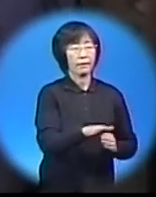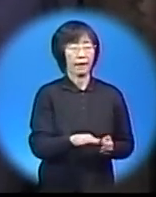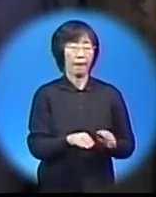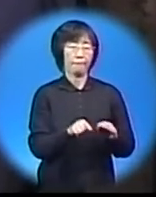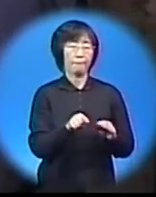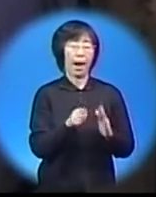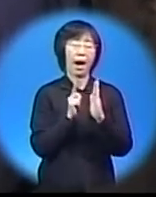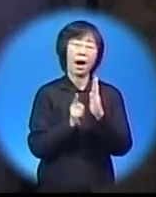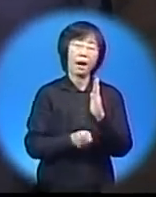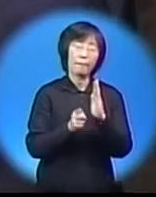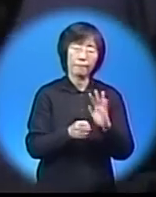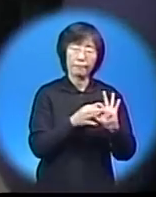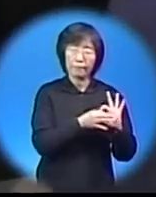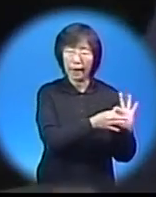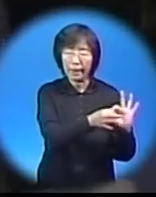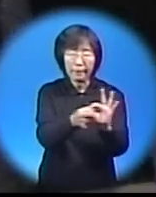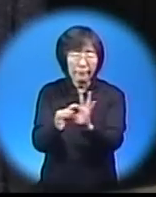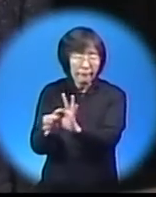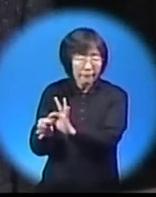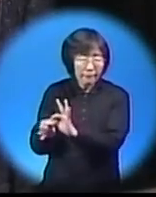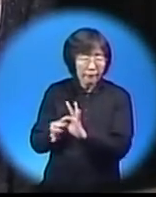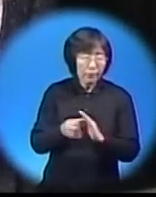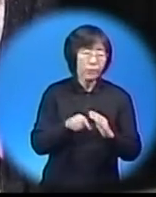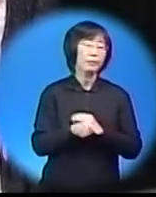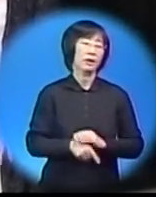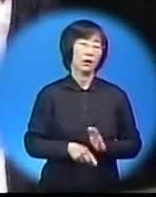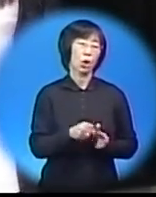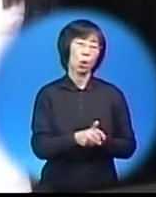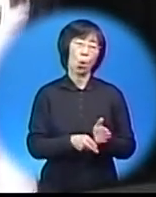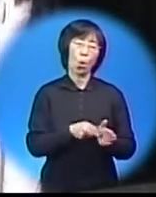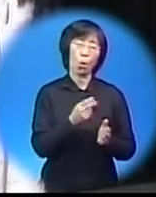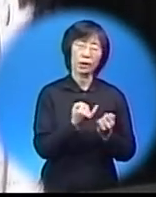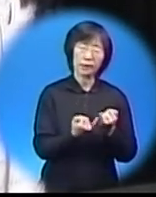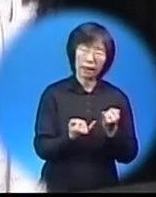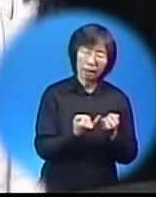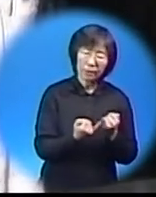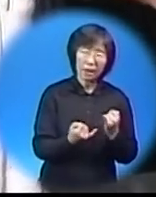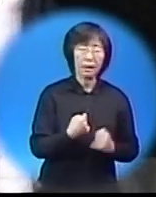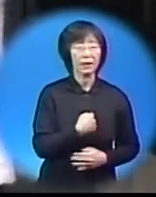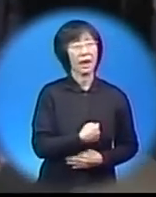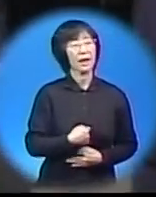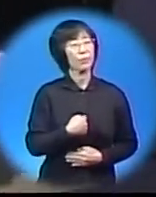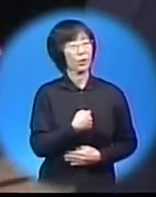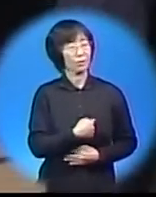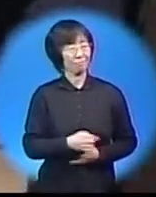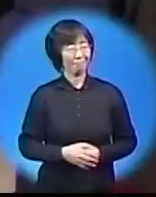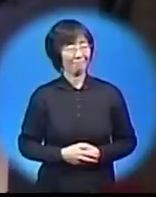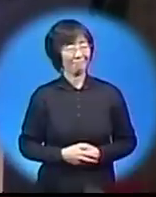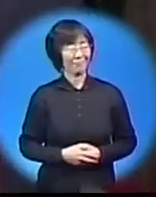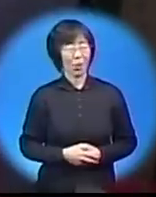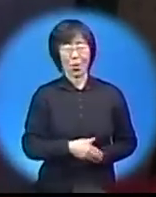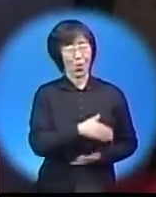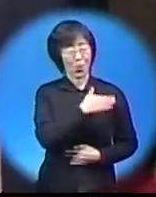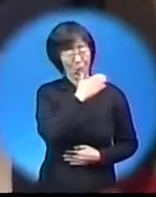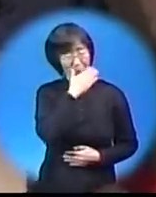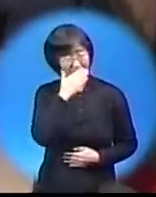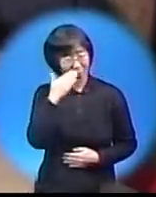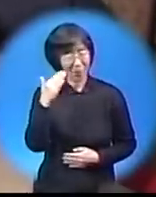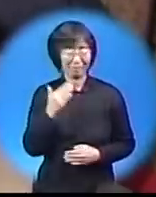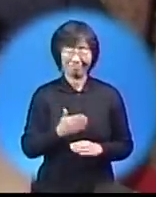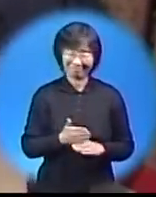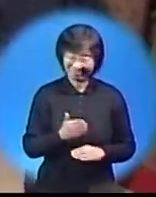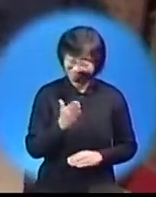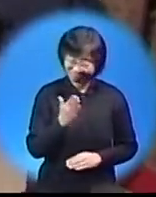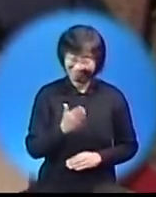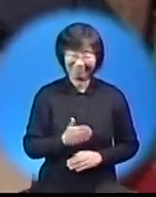お なんかちょっと小旅行したような。 そうですね、 そんな気分ですね。 よろしかったでございます。 はい、とっても素敵でした。はい、どうもありがとうございました。